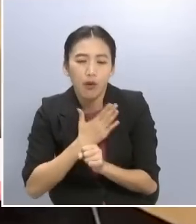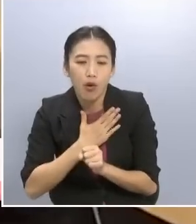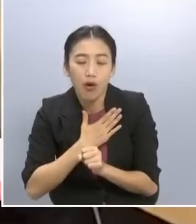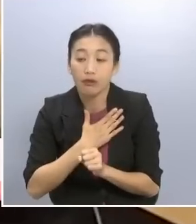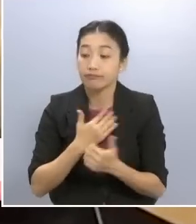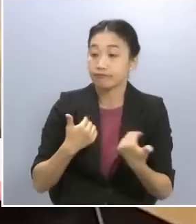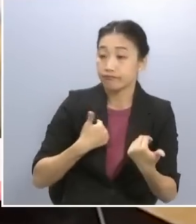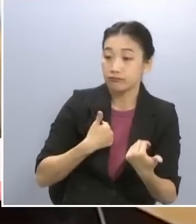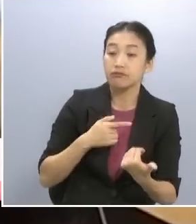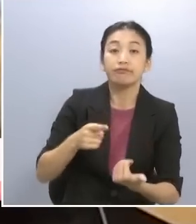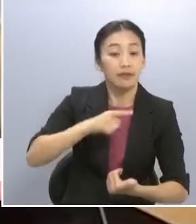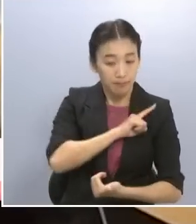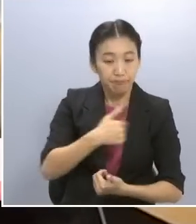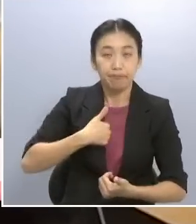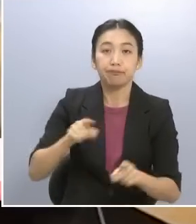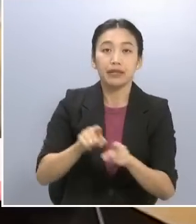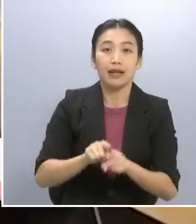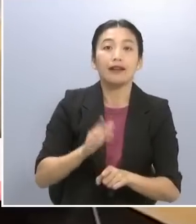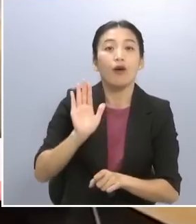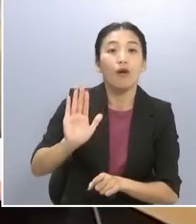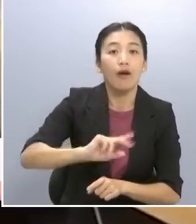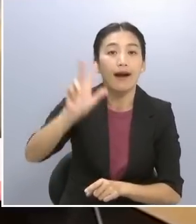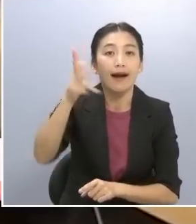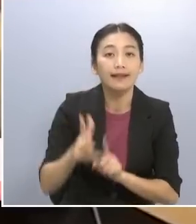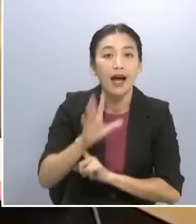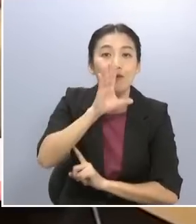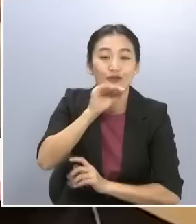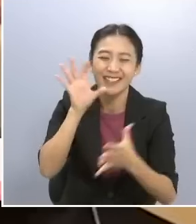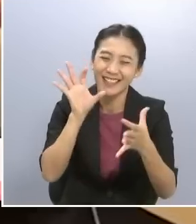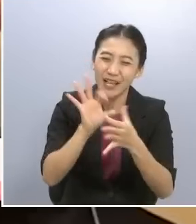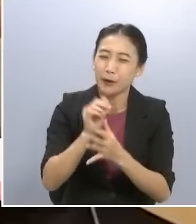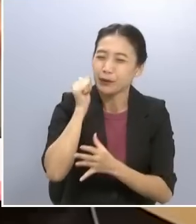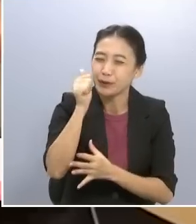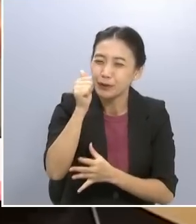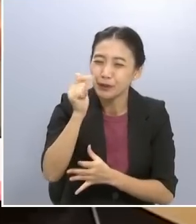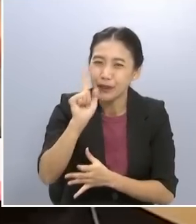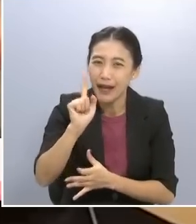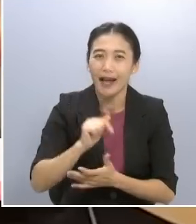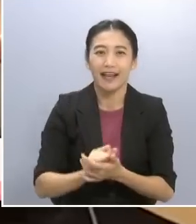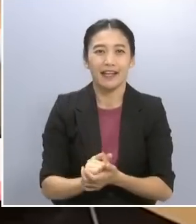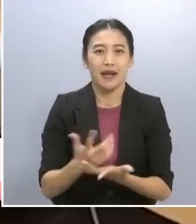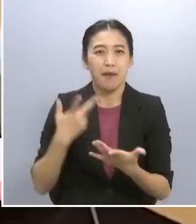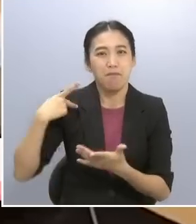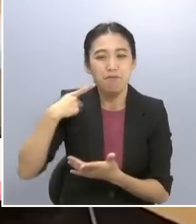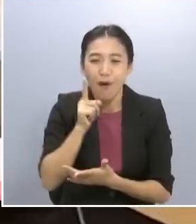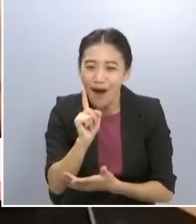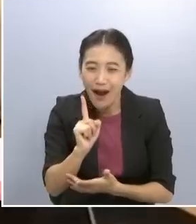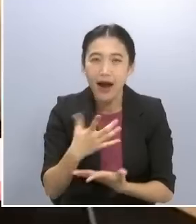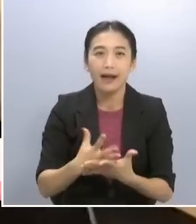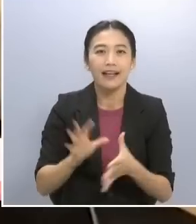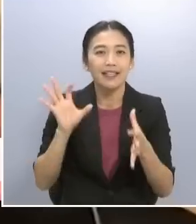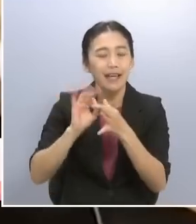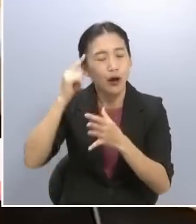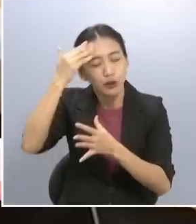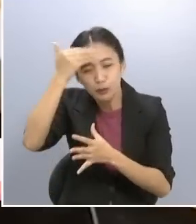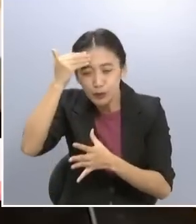าคุณพูดถึงประโยชน์อัลไซเมอร์คุณเคยพูดไหมว่าเด็กเล็กๆเนี่ยพีกัญชาก ฎหมาย